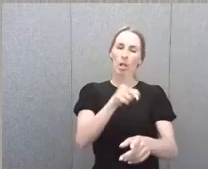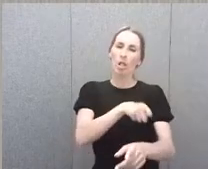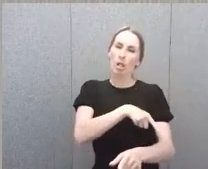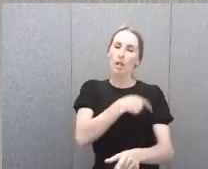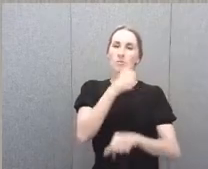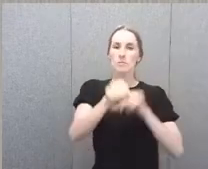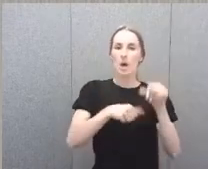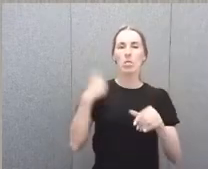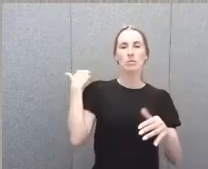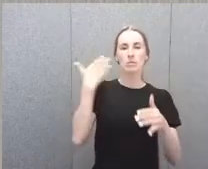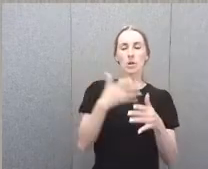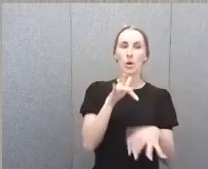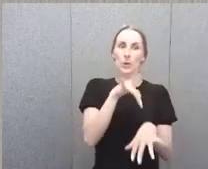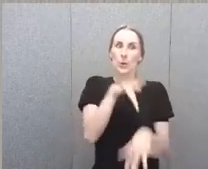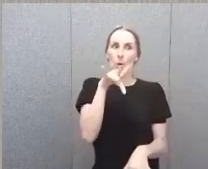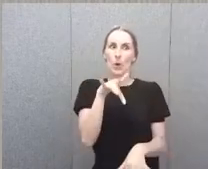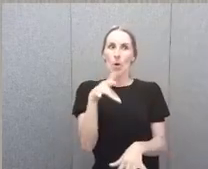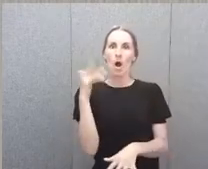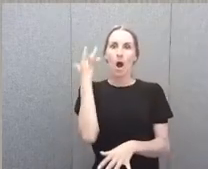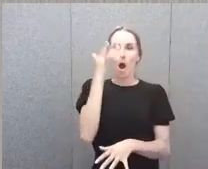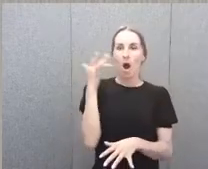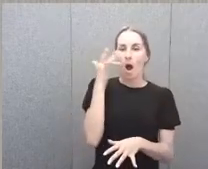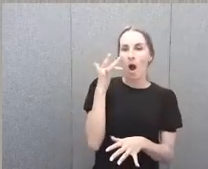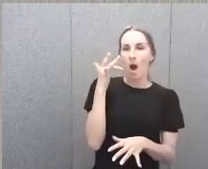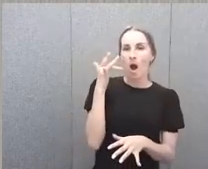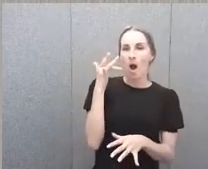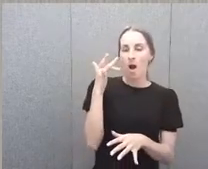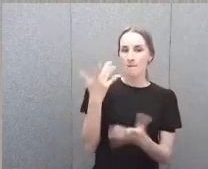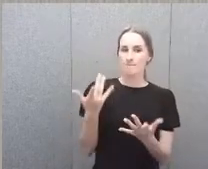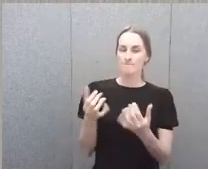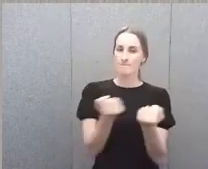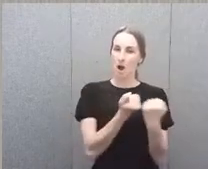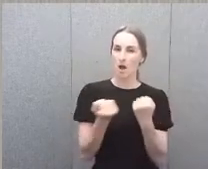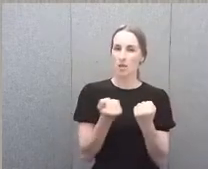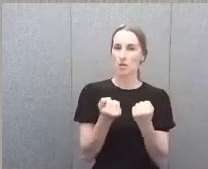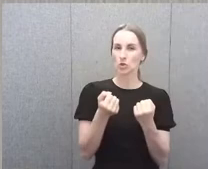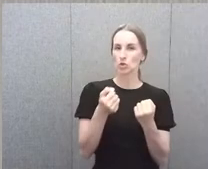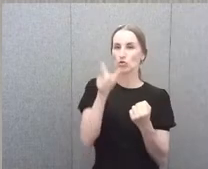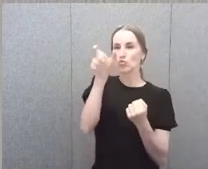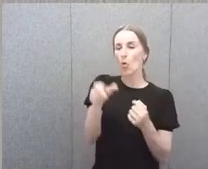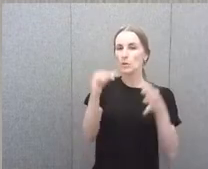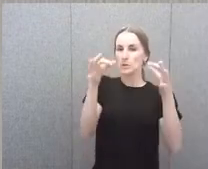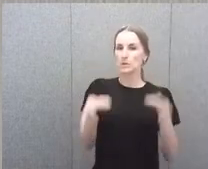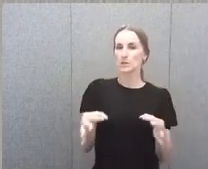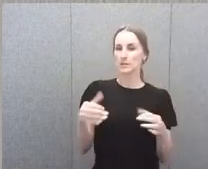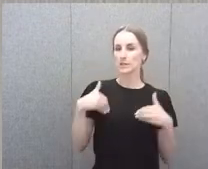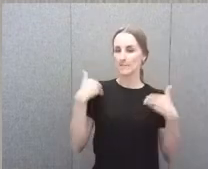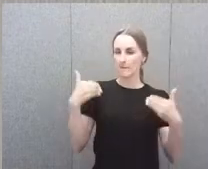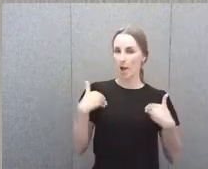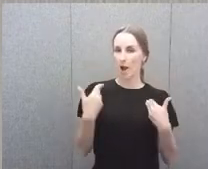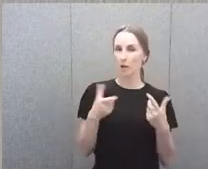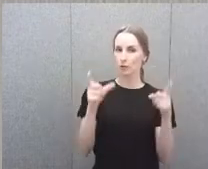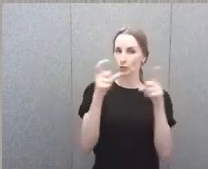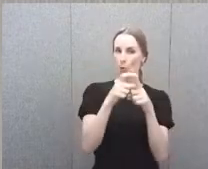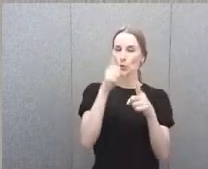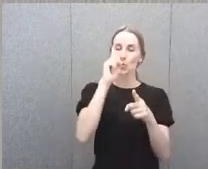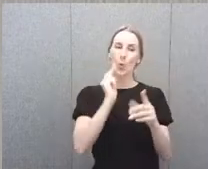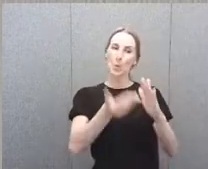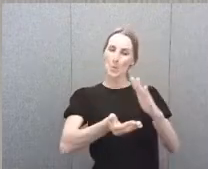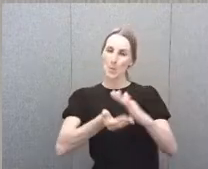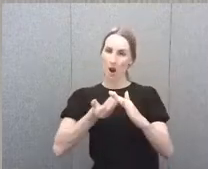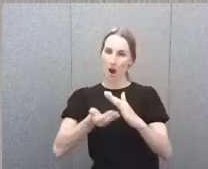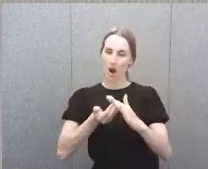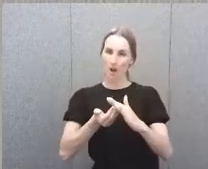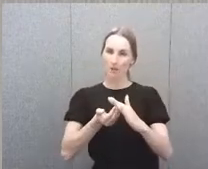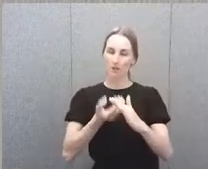Сегодня, как и многие годы, мы чувствуем поддержку Соединенных Штатов в области прав человека. Поэтому сейчас я передаю слово